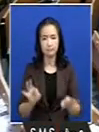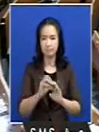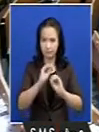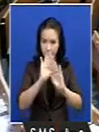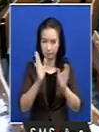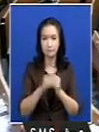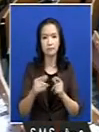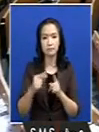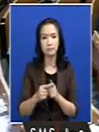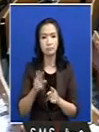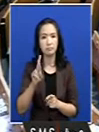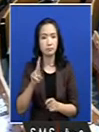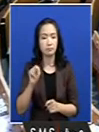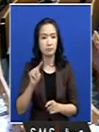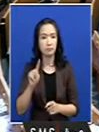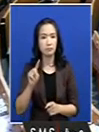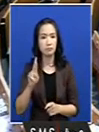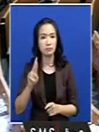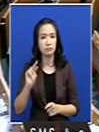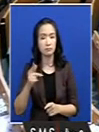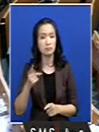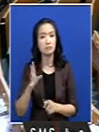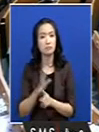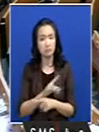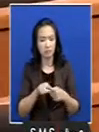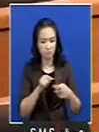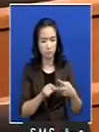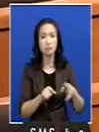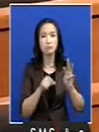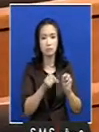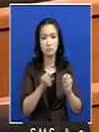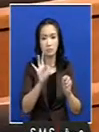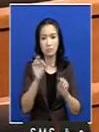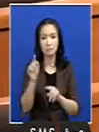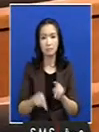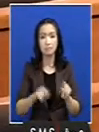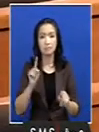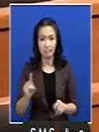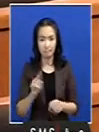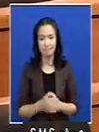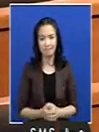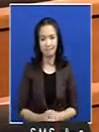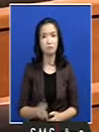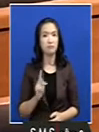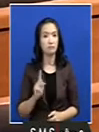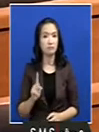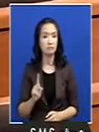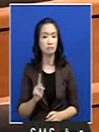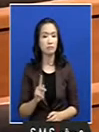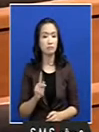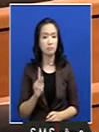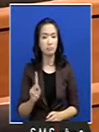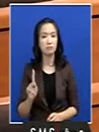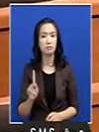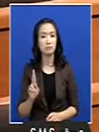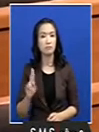แหละครับกับคำว่ารณรงค์อีกจุดหนึ่งคือมาตรา9ทับ1คุณธัญมัย ค่ะก็เป็นมาตราที่กำหนดให้คณะกรรมการร่างรัฐธรรมนูญดำเนินการ